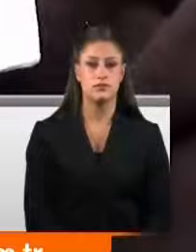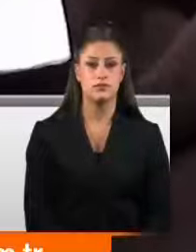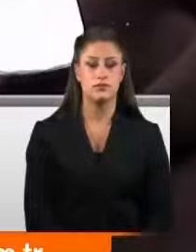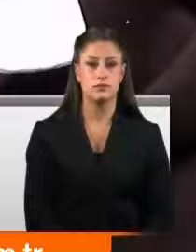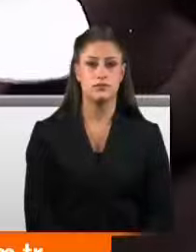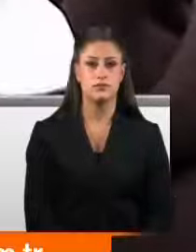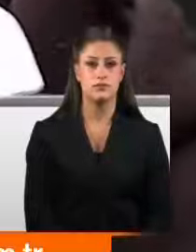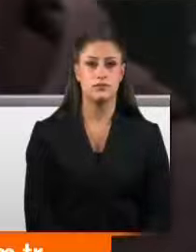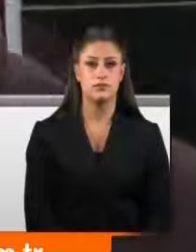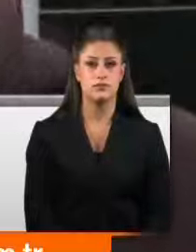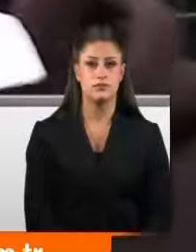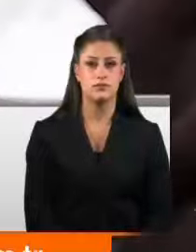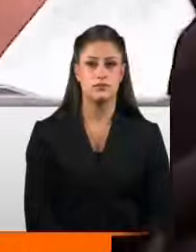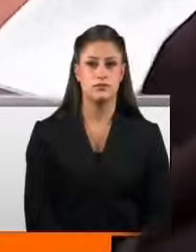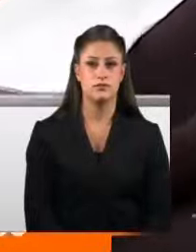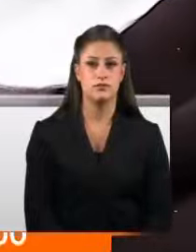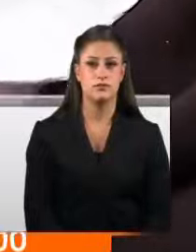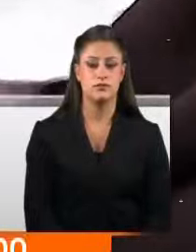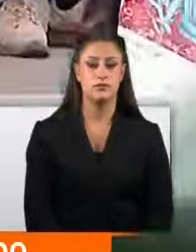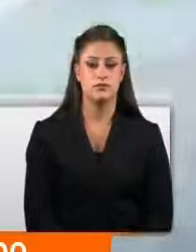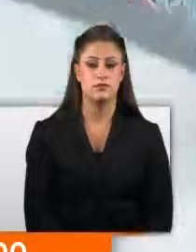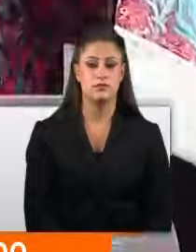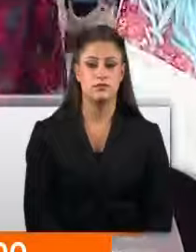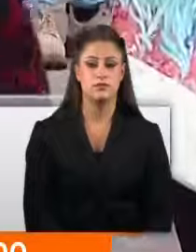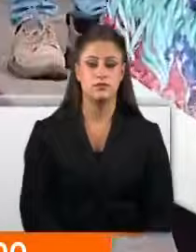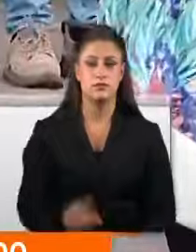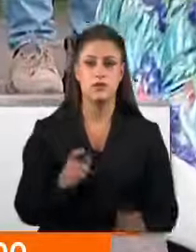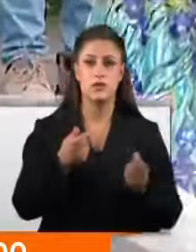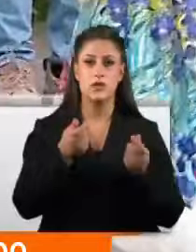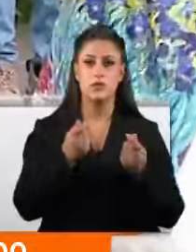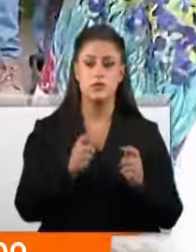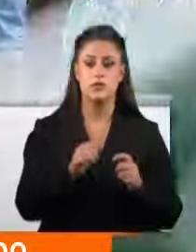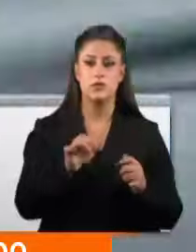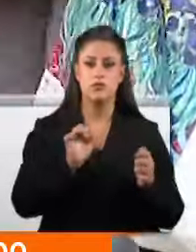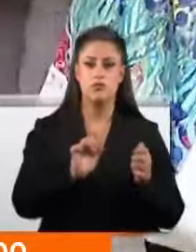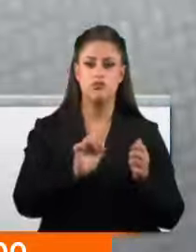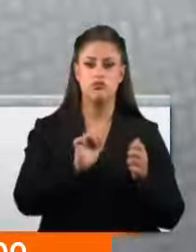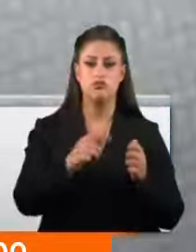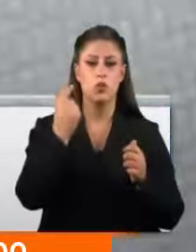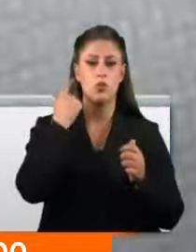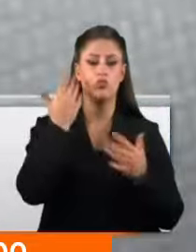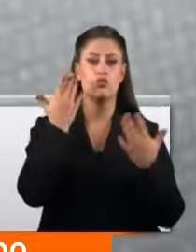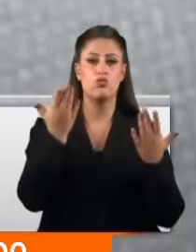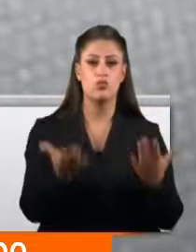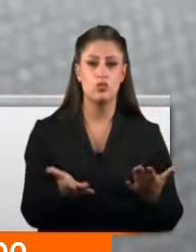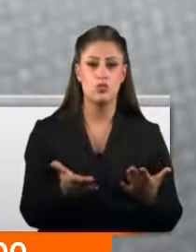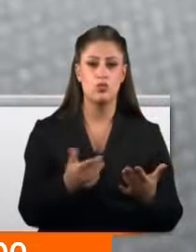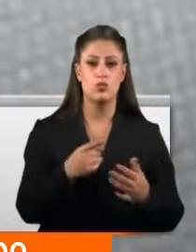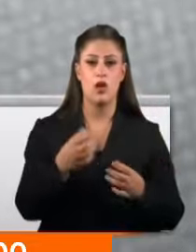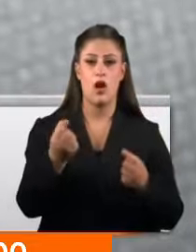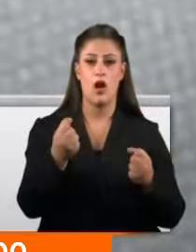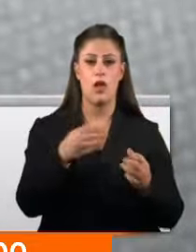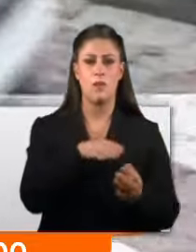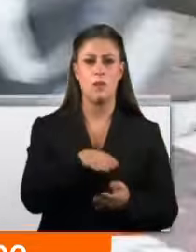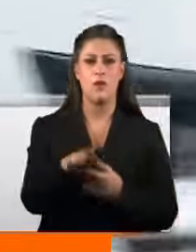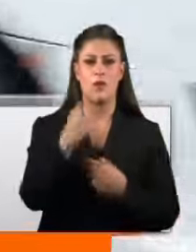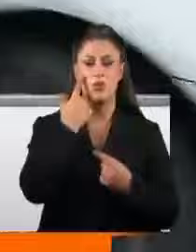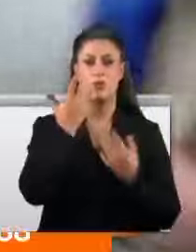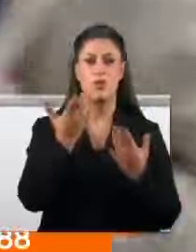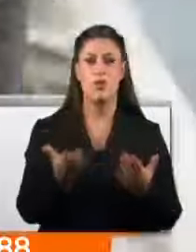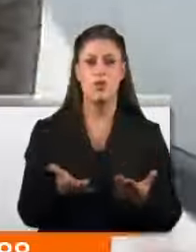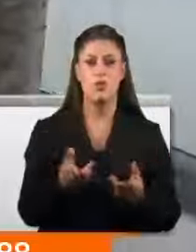Müziğin ritme uyduğumuz için başka bir boyutta yaşıyoruz. Israrla çalan korna seslerini duymuyorlar, üzerine gelen araçları